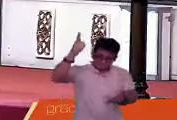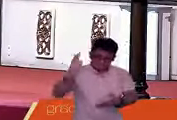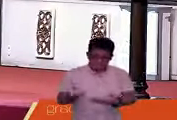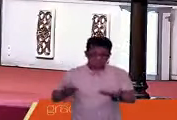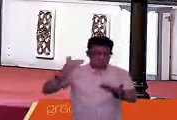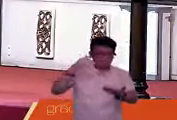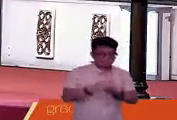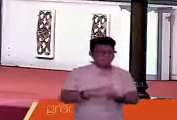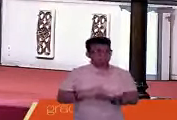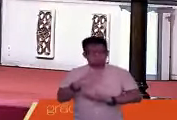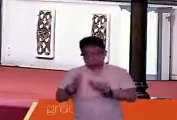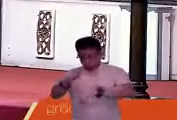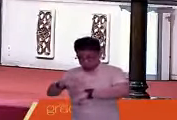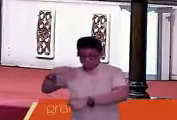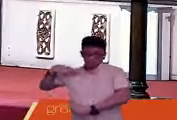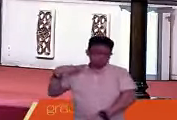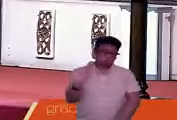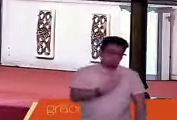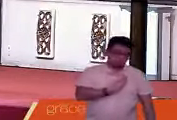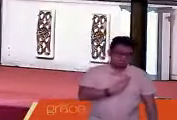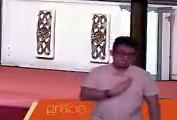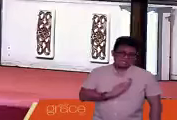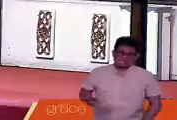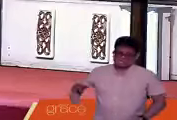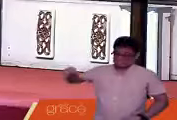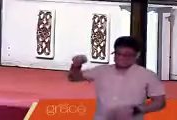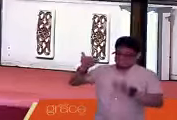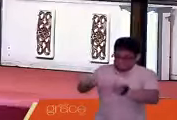usahay baya ni amo diri pero gipangita kas Ginoo.